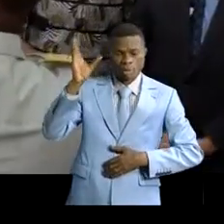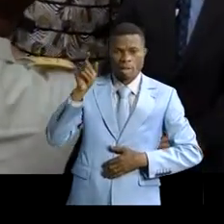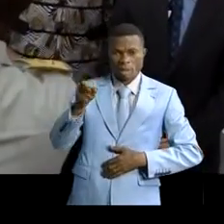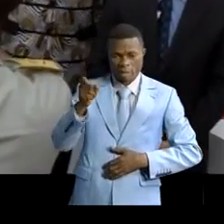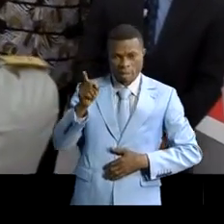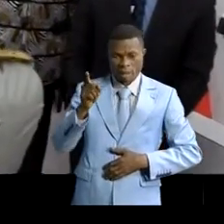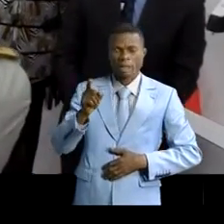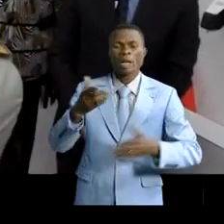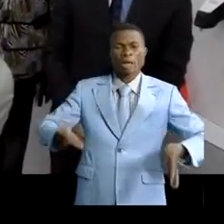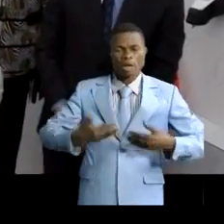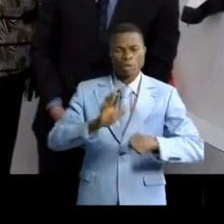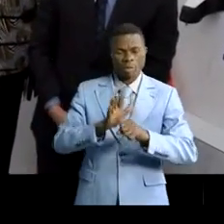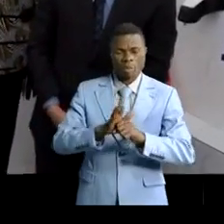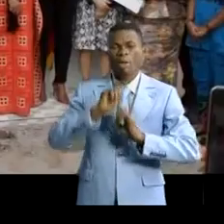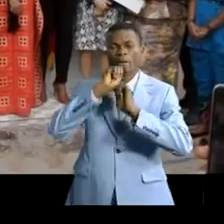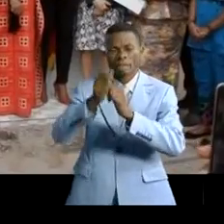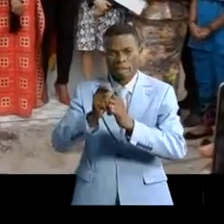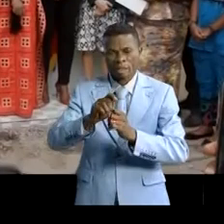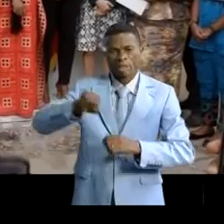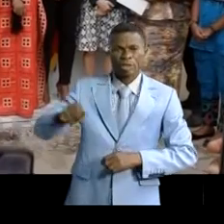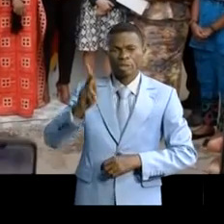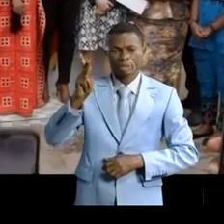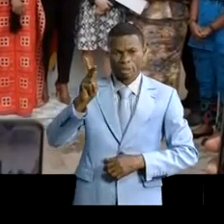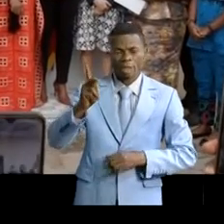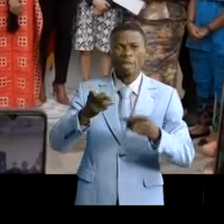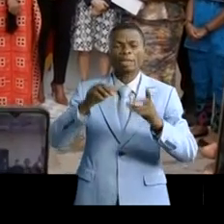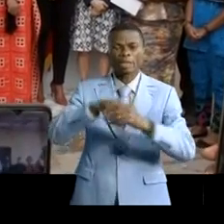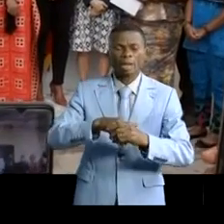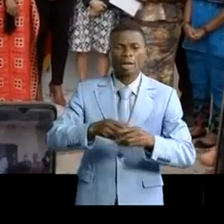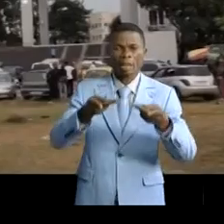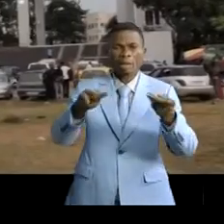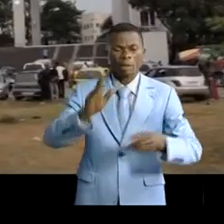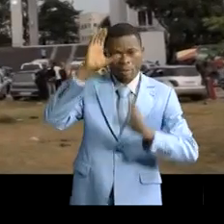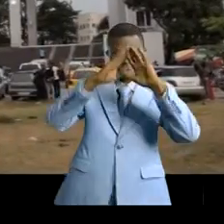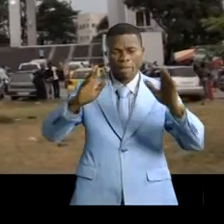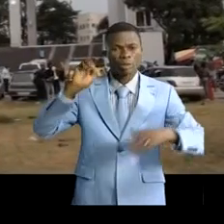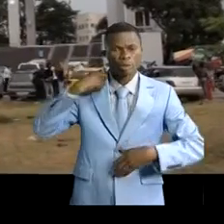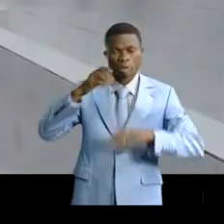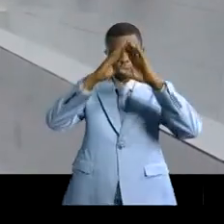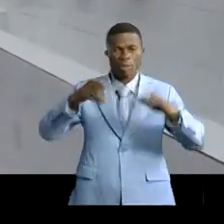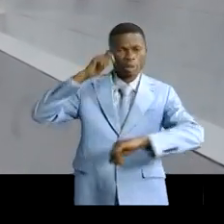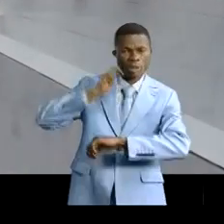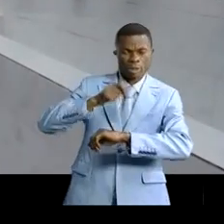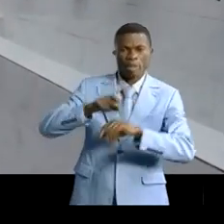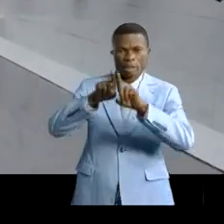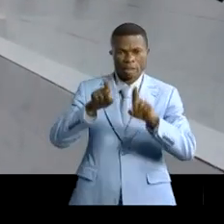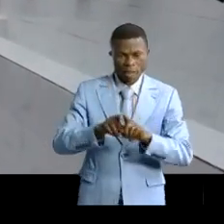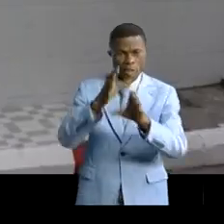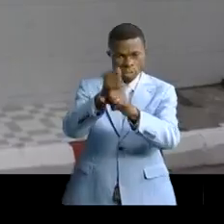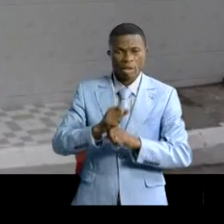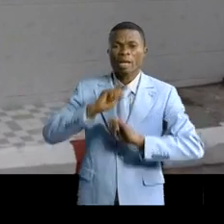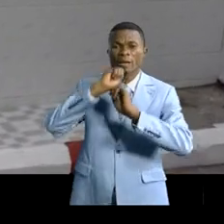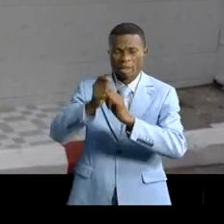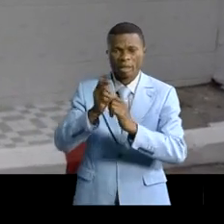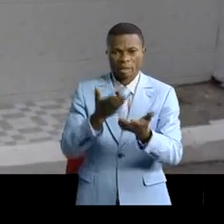a apprécié ce geste de la JK dans ce milieu judiciaire. Le palais de justice est également bénéficiaire de